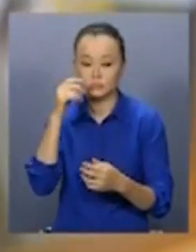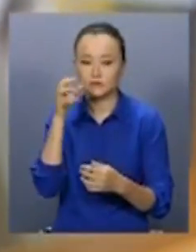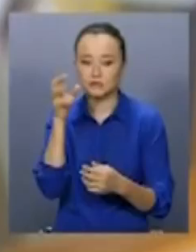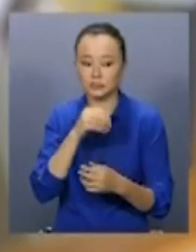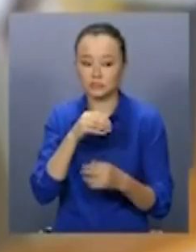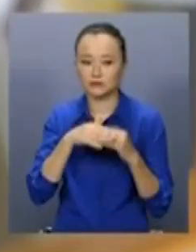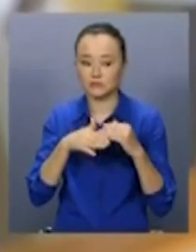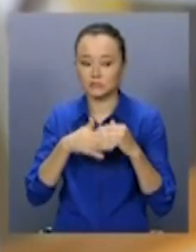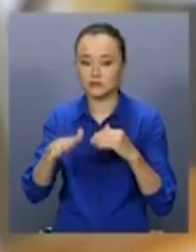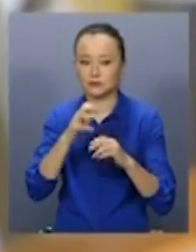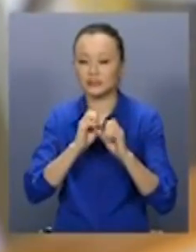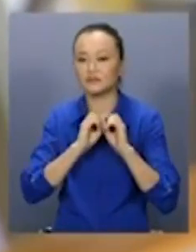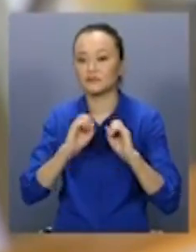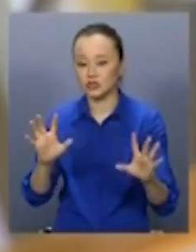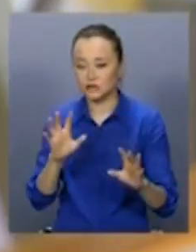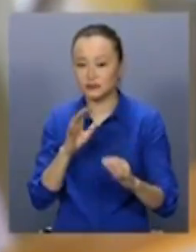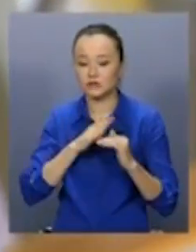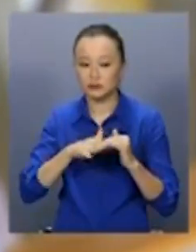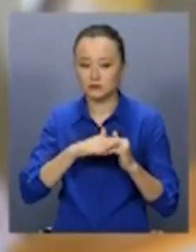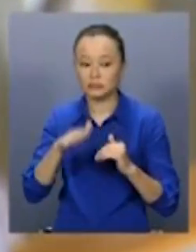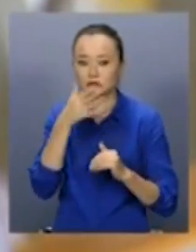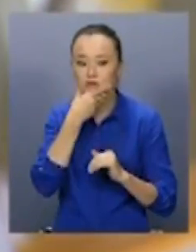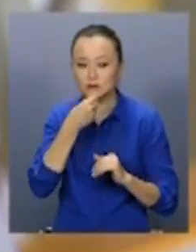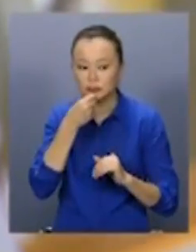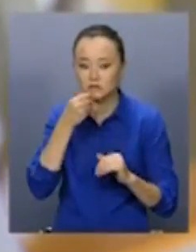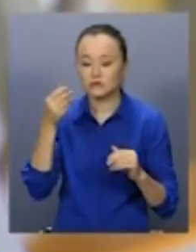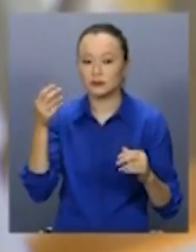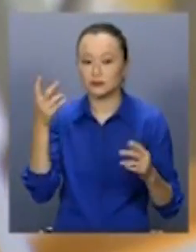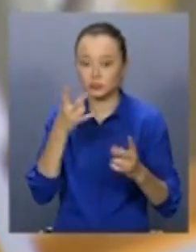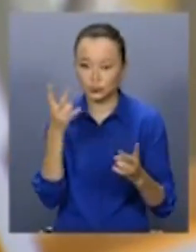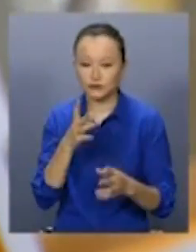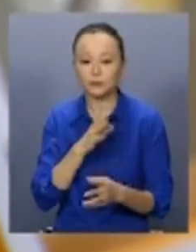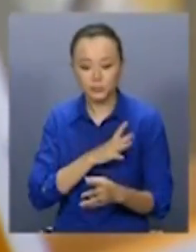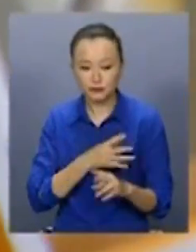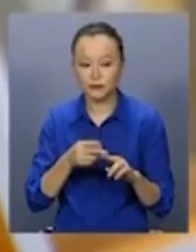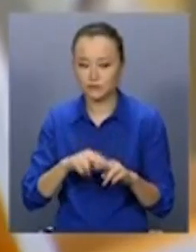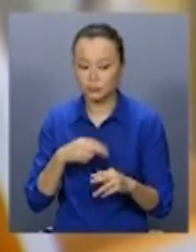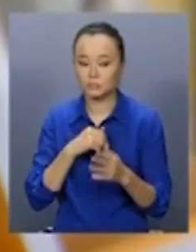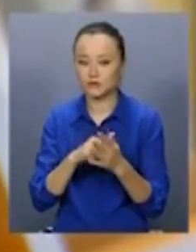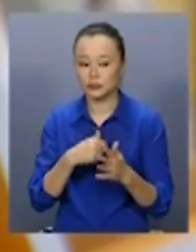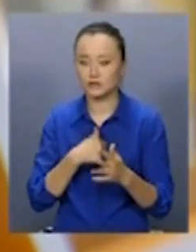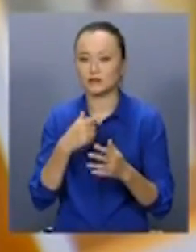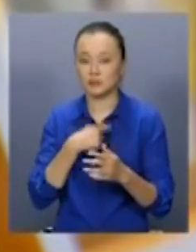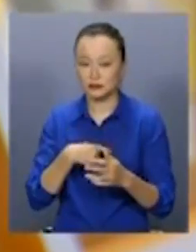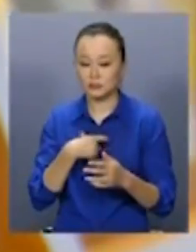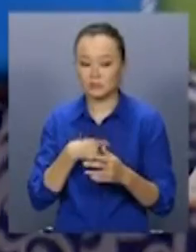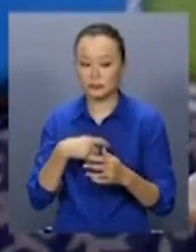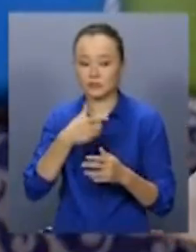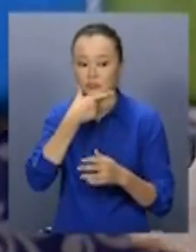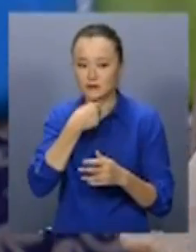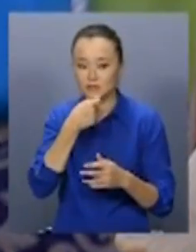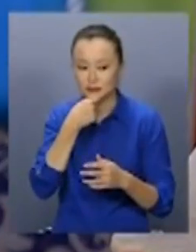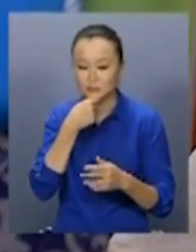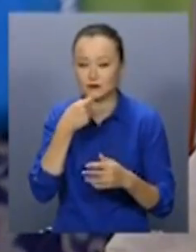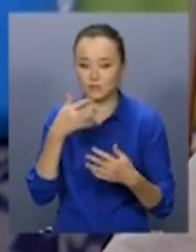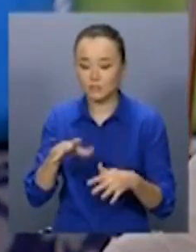киелі нәрсе ғой негізі. Сахнаға адам әдемі, көрікті болып шығу керек. Сол себепті мен де өзімді естіп енді әдемі қылып, көрікті